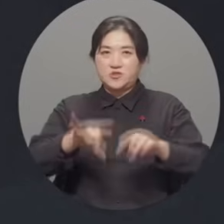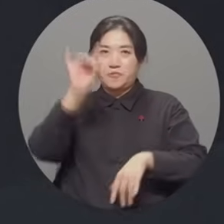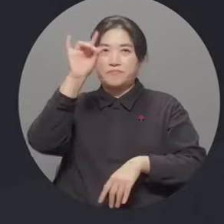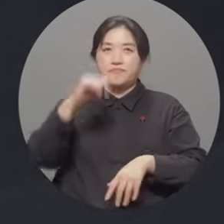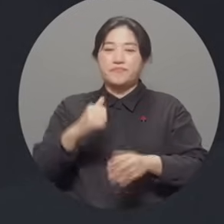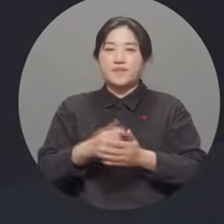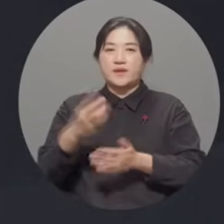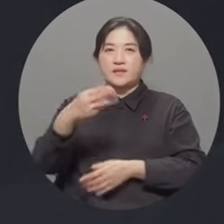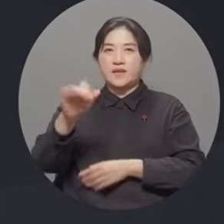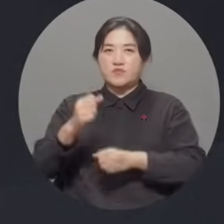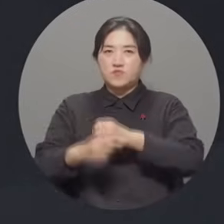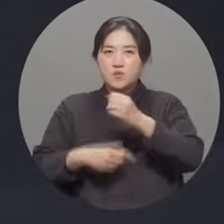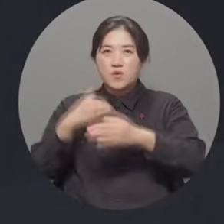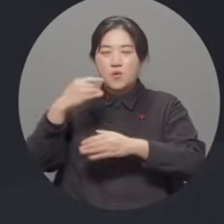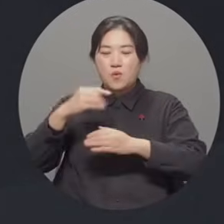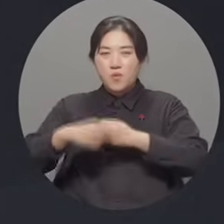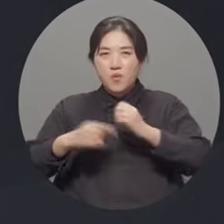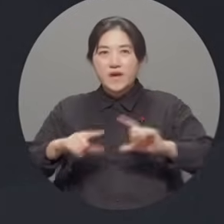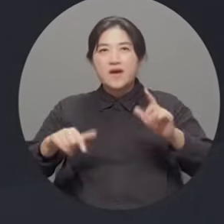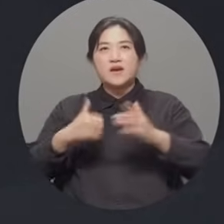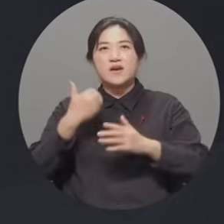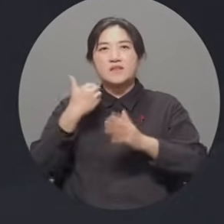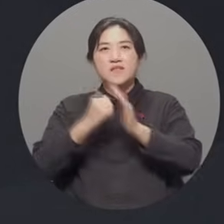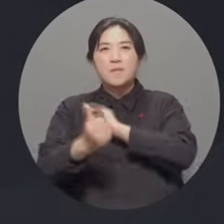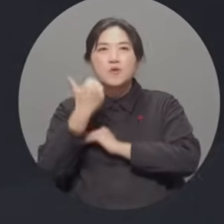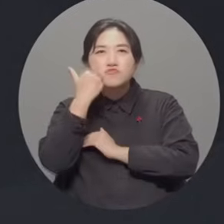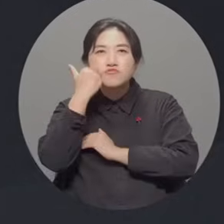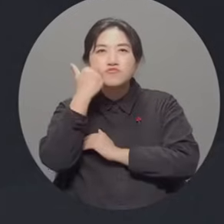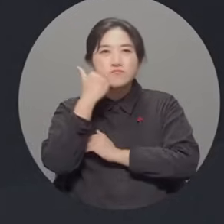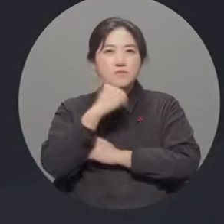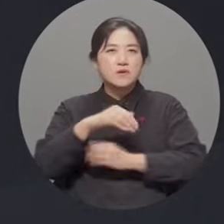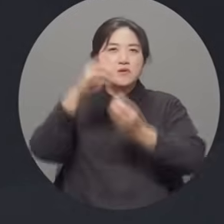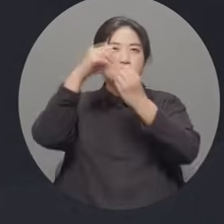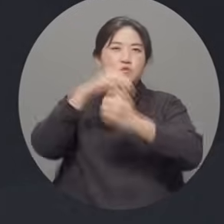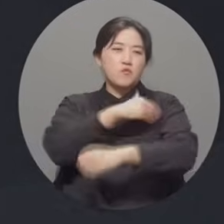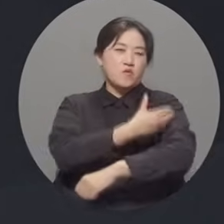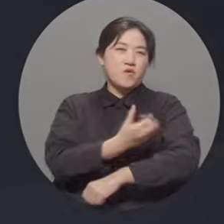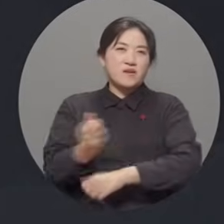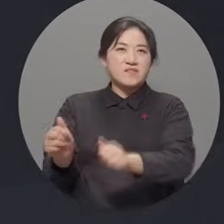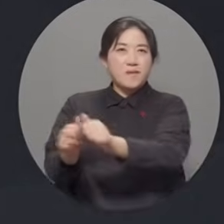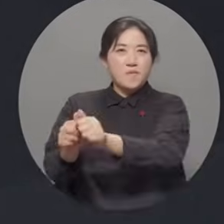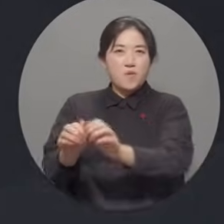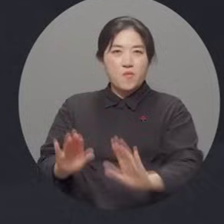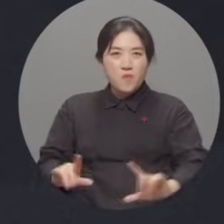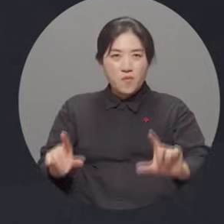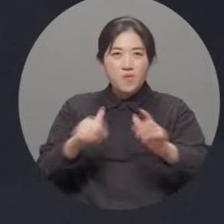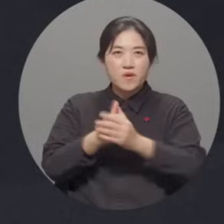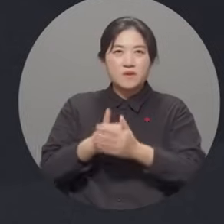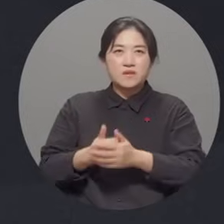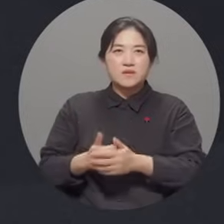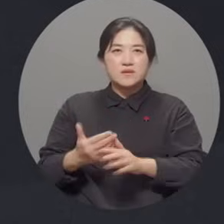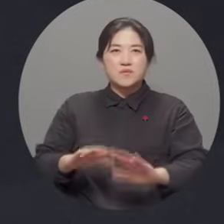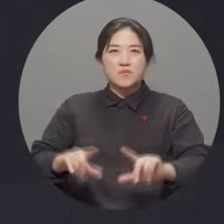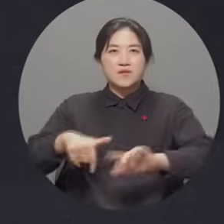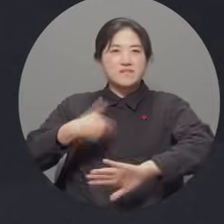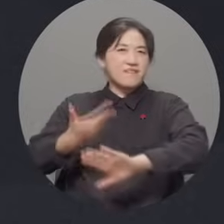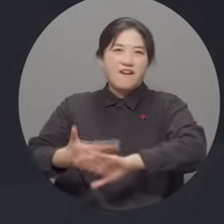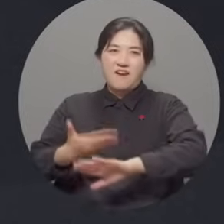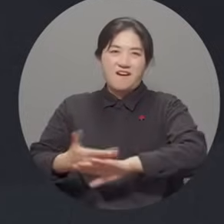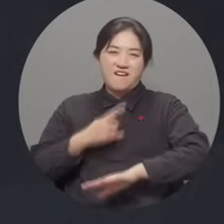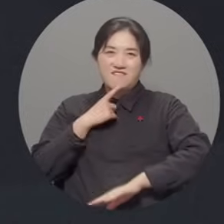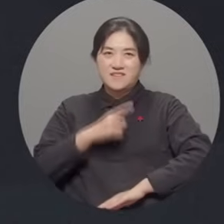타임지는 수년간 올해의 인물은 보통 전통적인 권력을 가진 남성이었지만 올해의 인물은 이전과 전혀